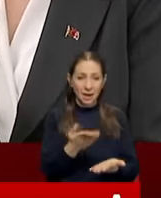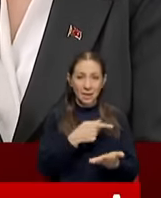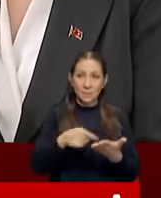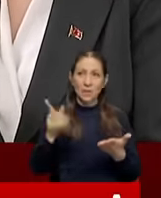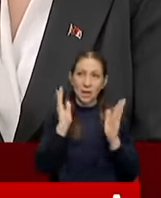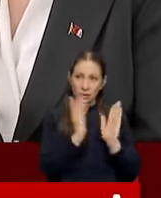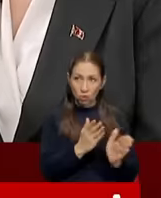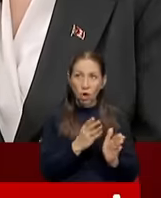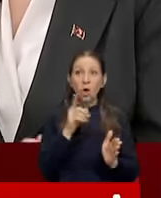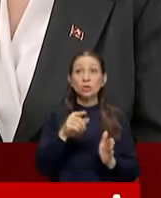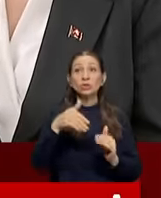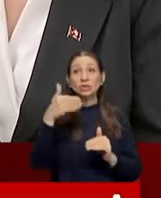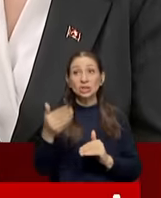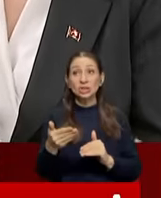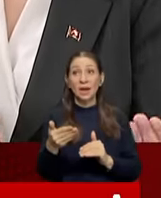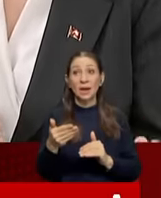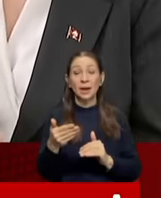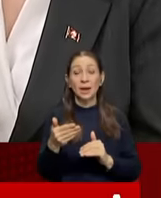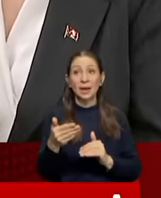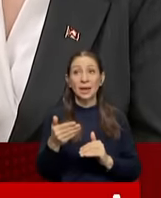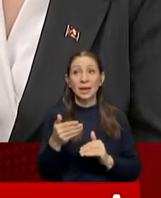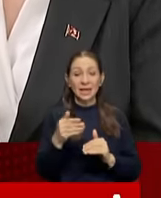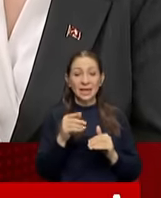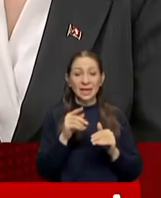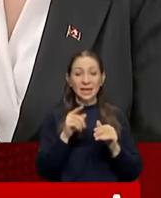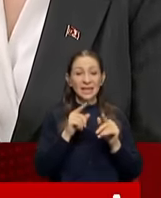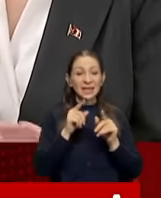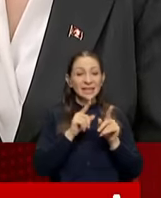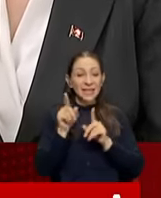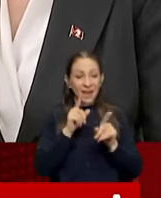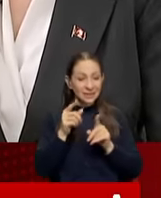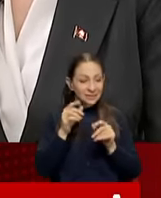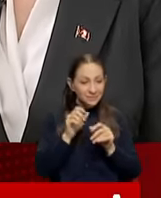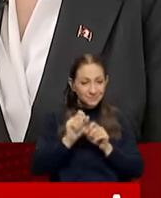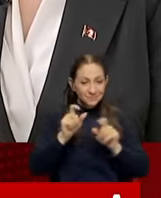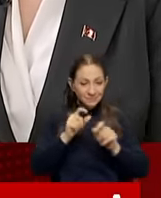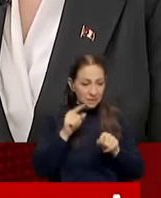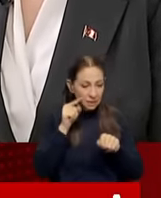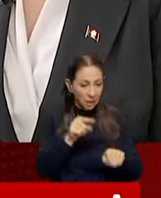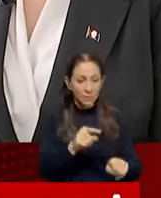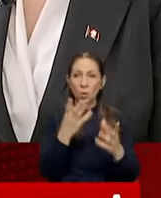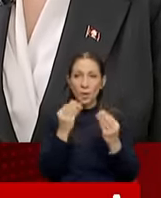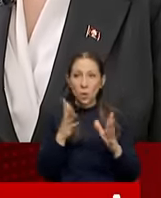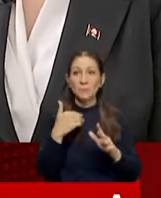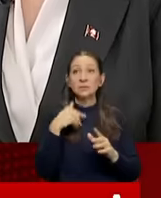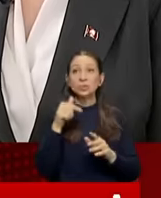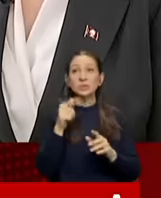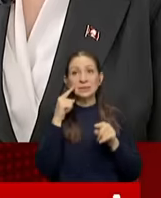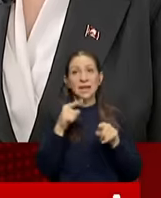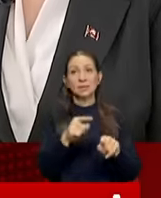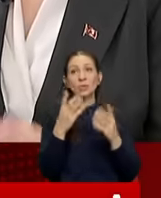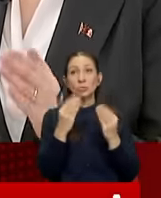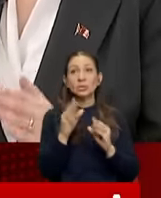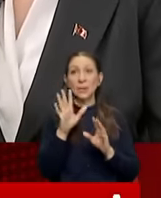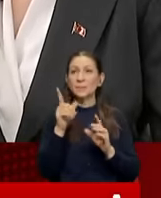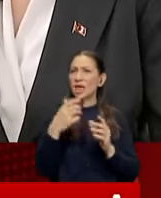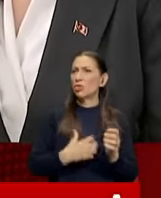iptale gidiyor Onun harici Eee dijital izler takip edilebiliyor Yani bunların her biri takipli süreçler biz bunun takibinde olacağız